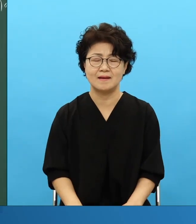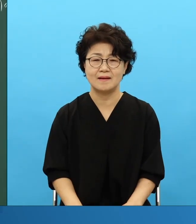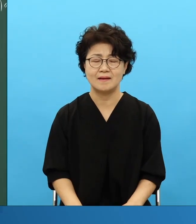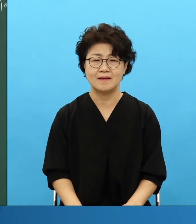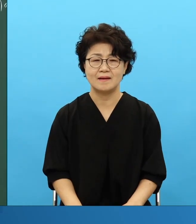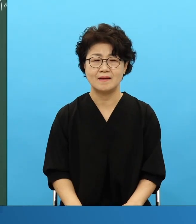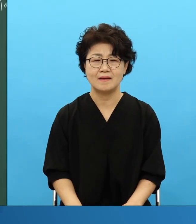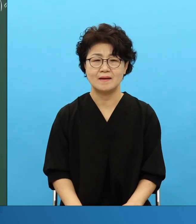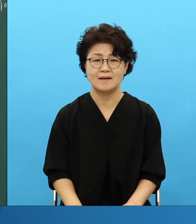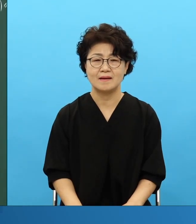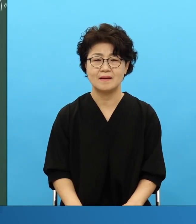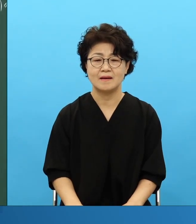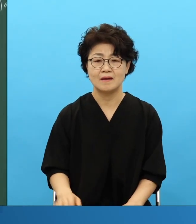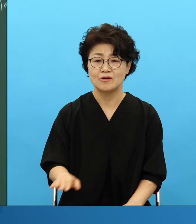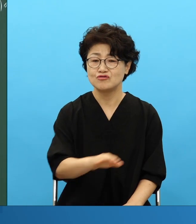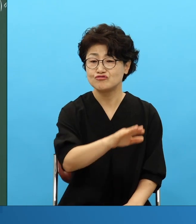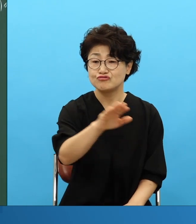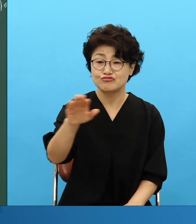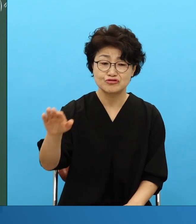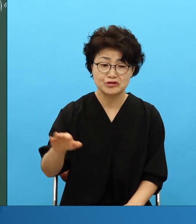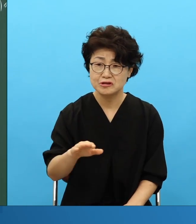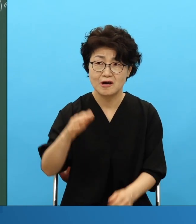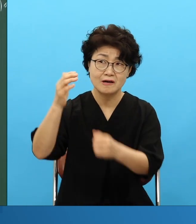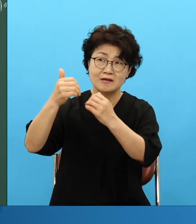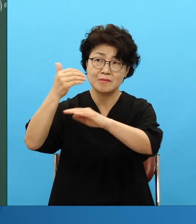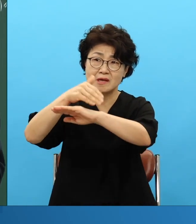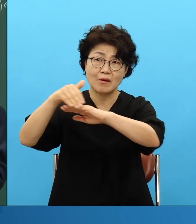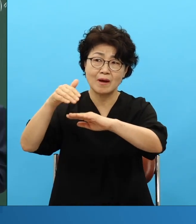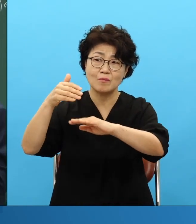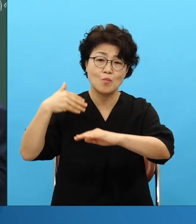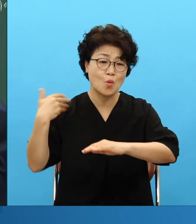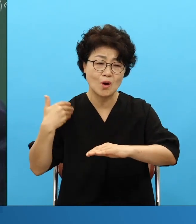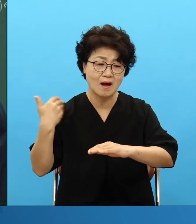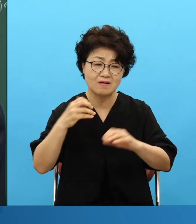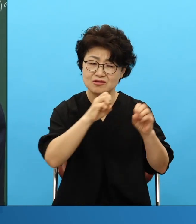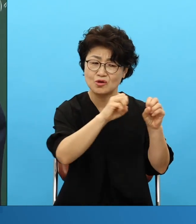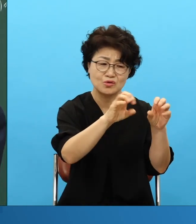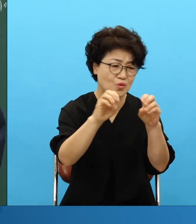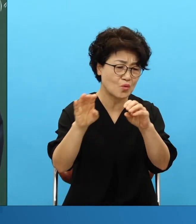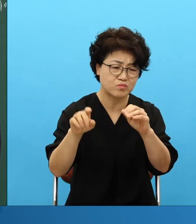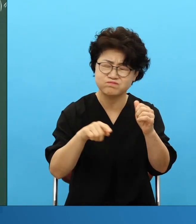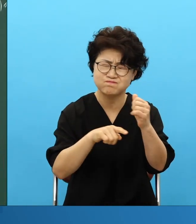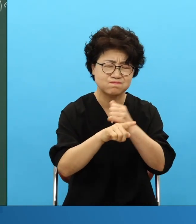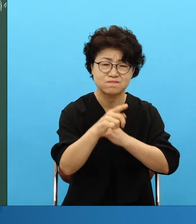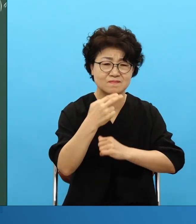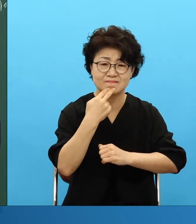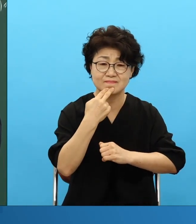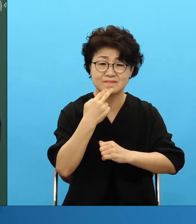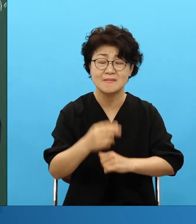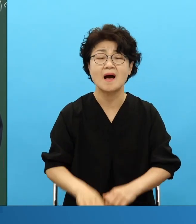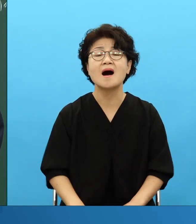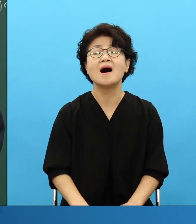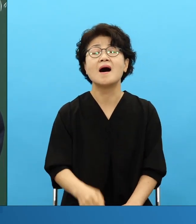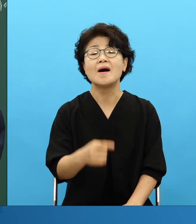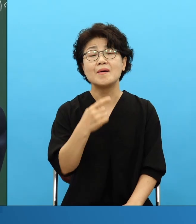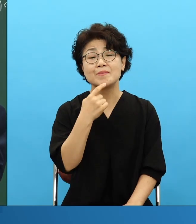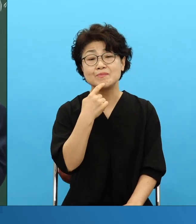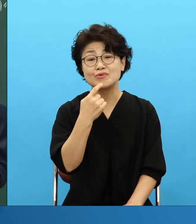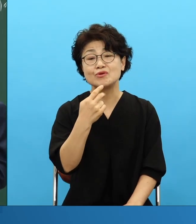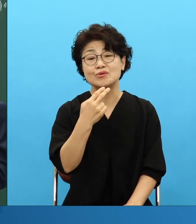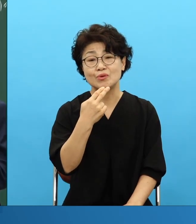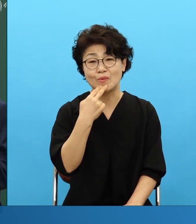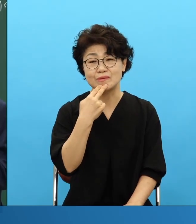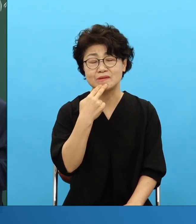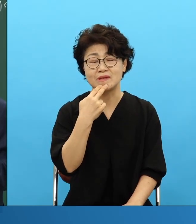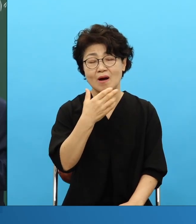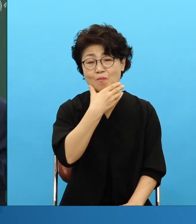전도하면 뭘 준비해야 됩니까? If you don't know that and evangelize, what do you prepare? 물론 복음 전해야 되는데 사람에게 전하잖아요.